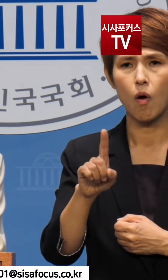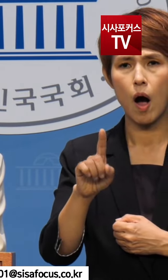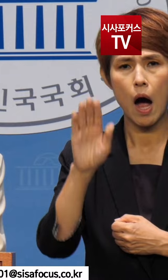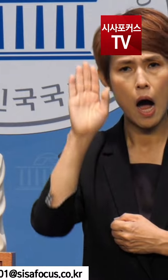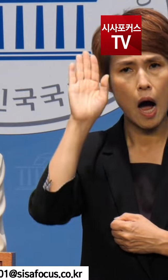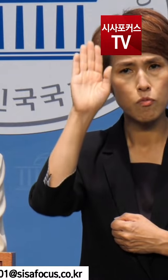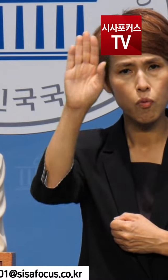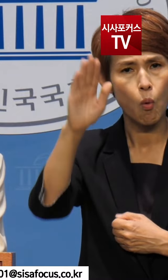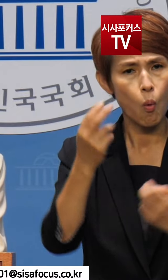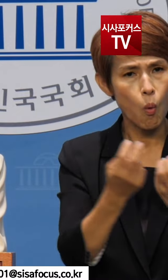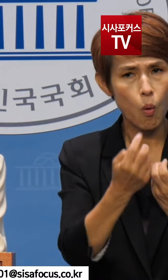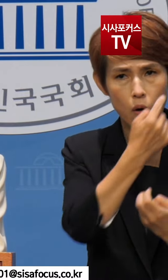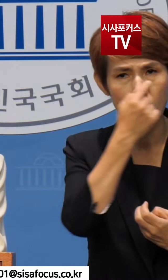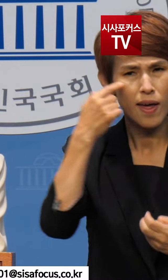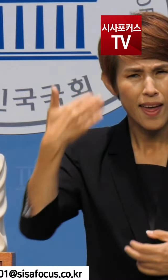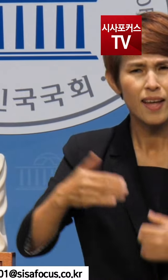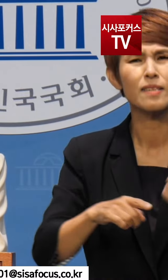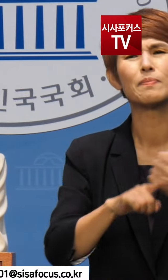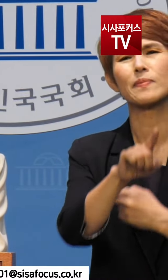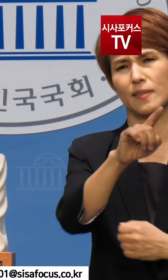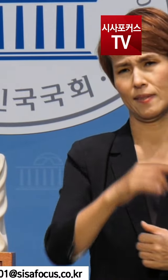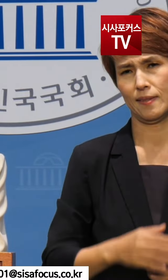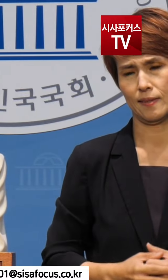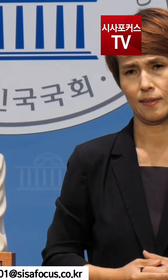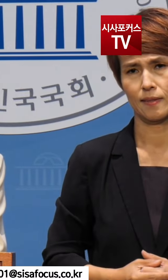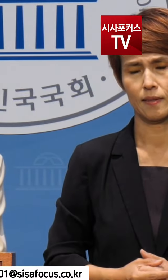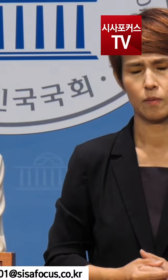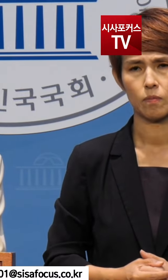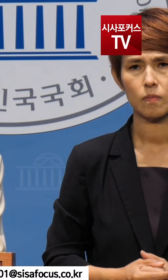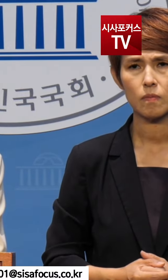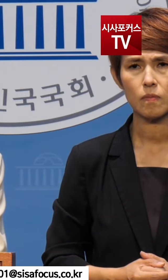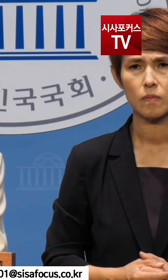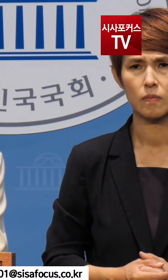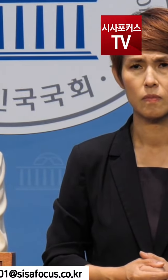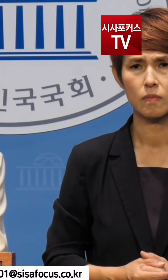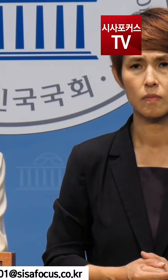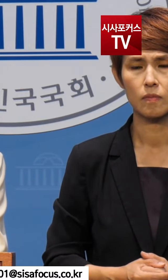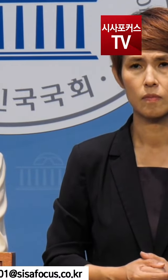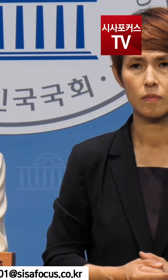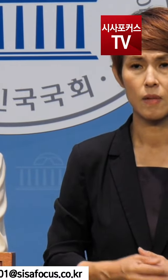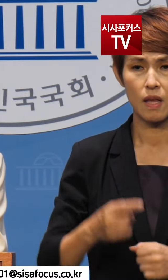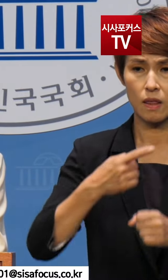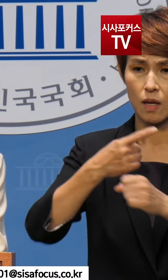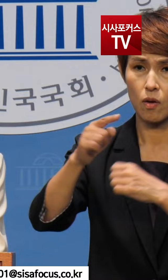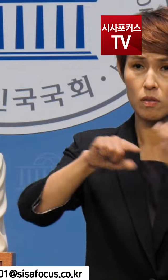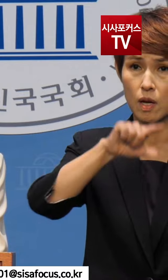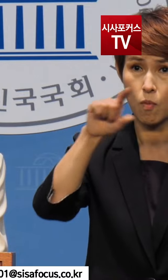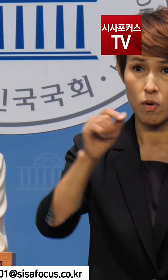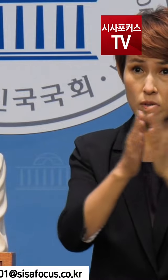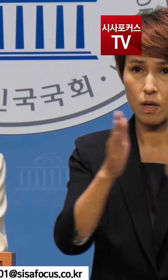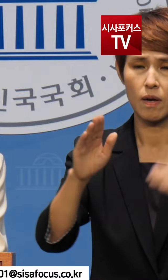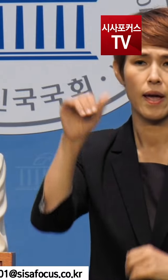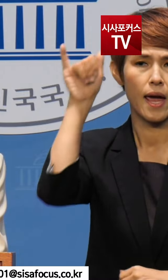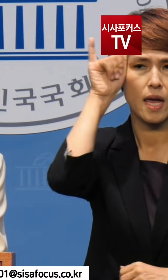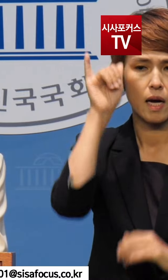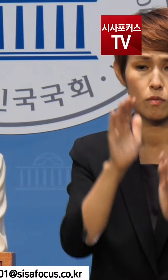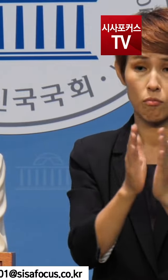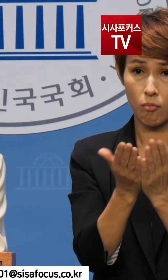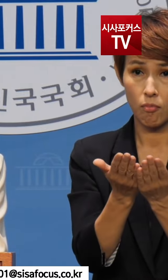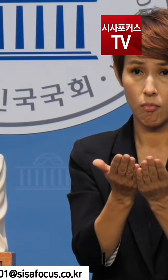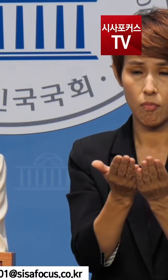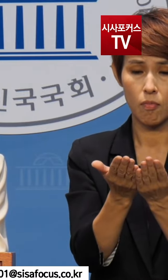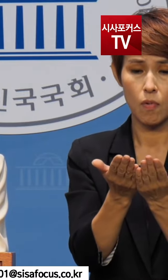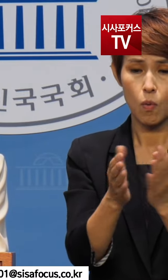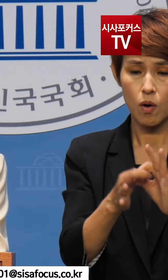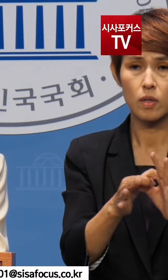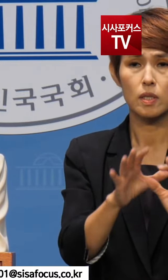추진할지 검증하지 못했다는 것을 스스로 인정하는 것입니다. 내년 3월 도입되는 AI 디지털 교과서에 적용하는